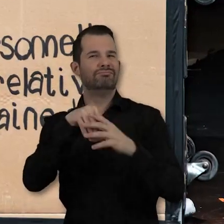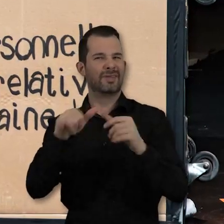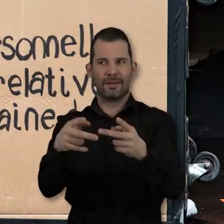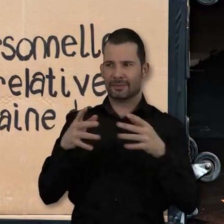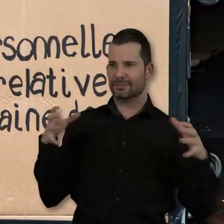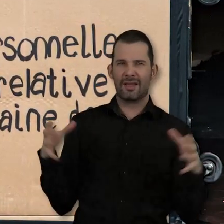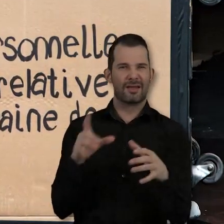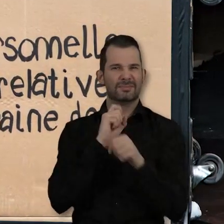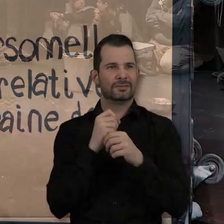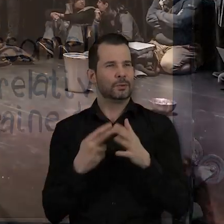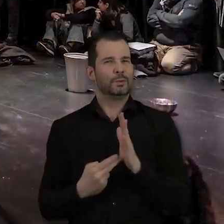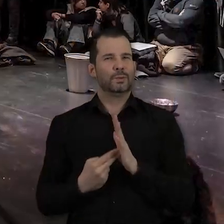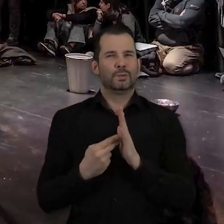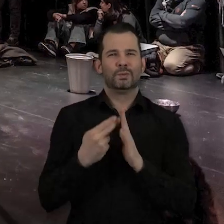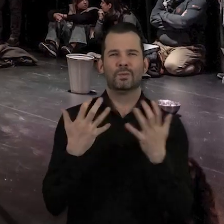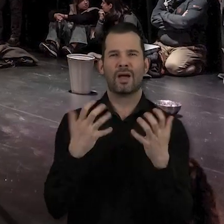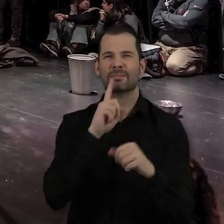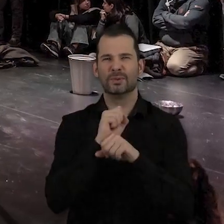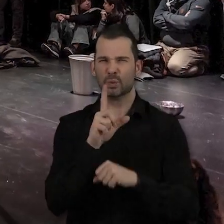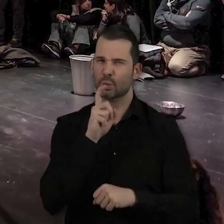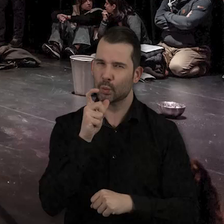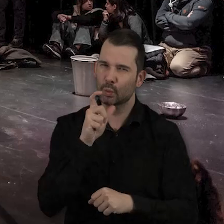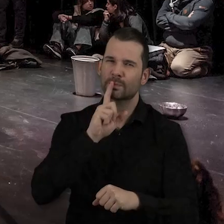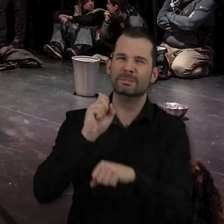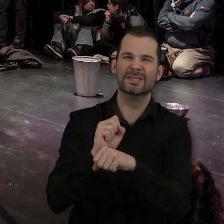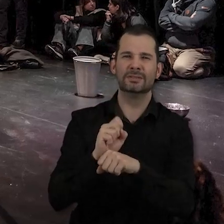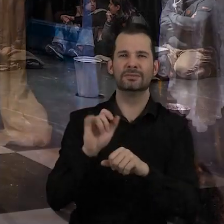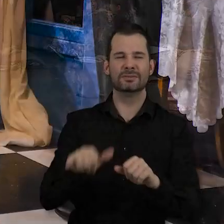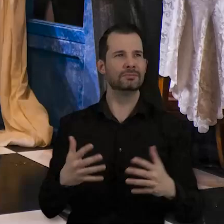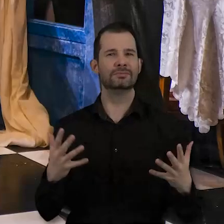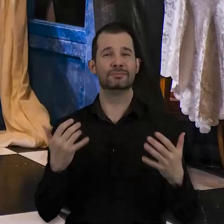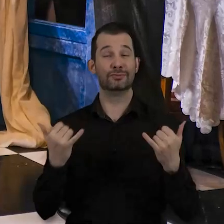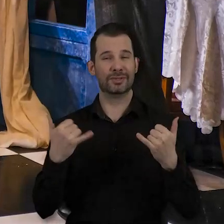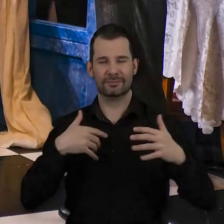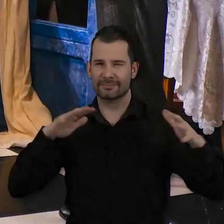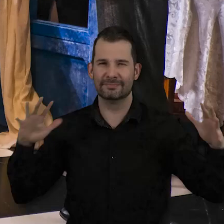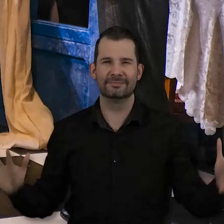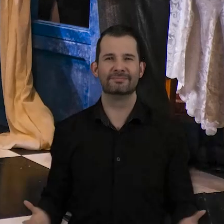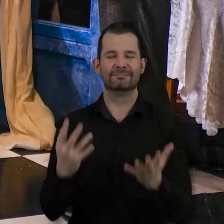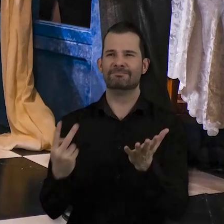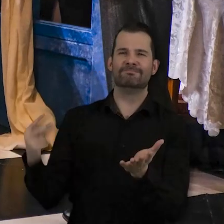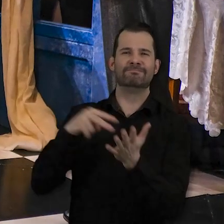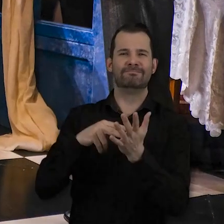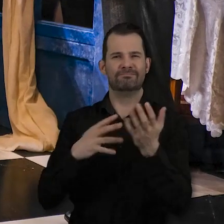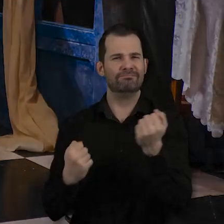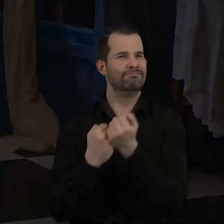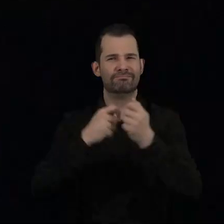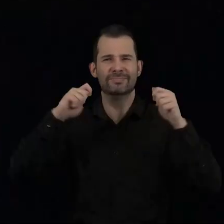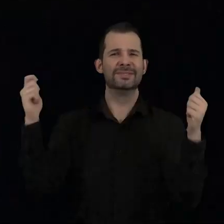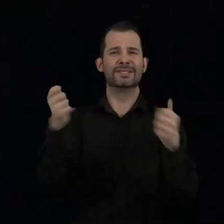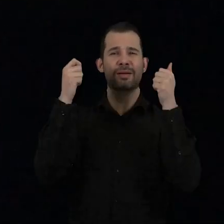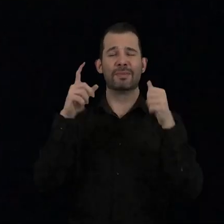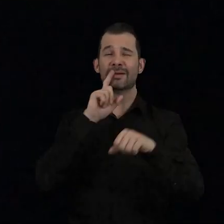who we really are. Today, let us rise, applaud theater, celebrate it, support it, and